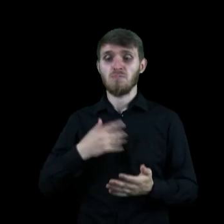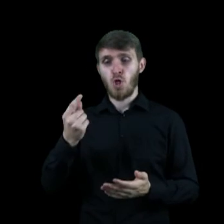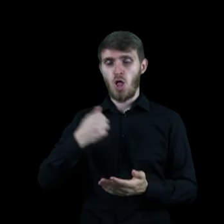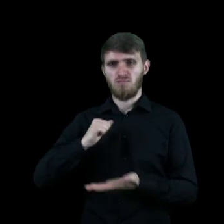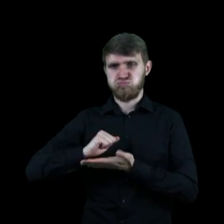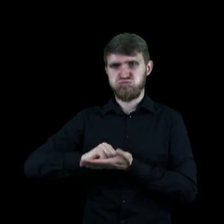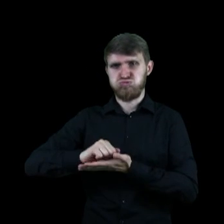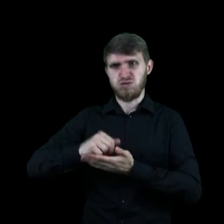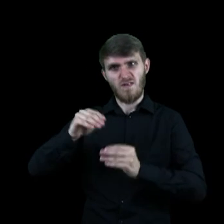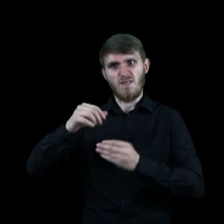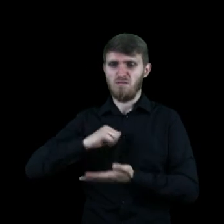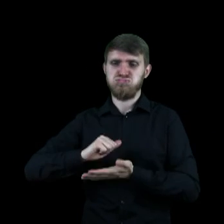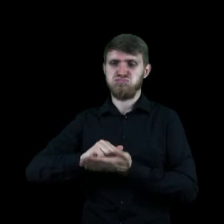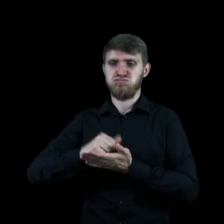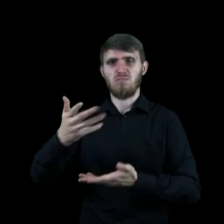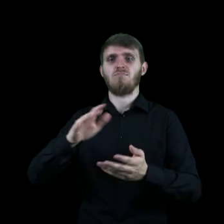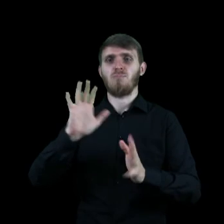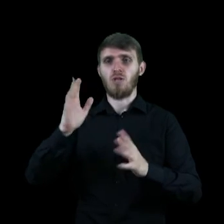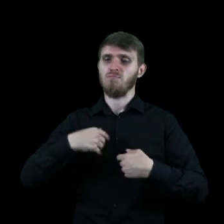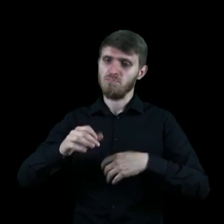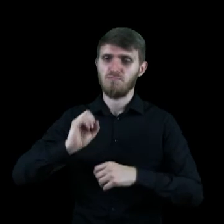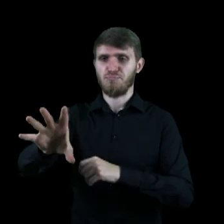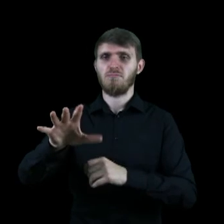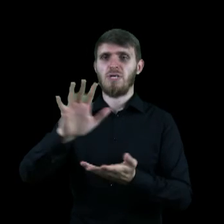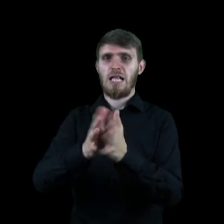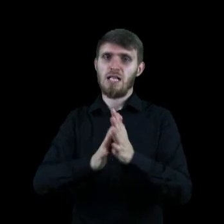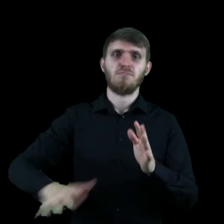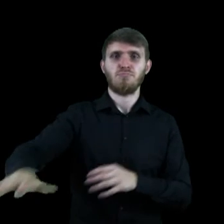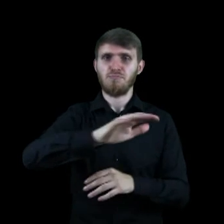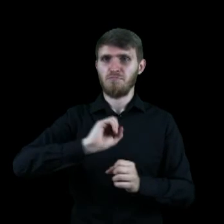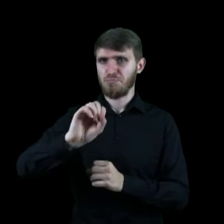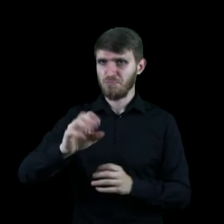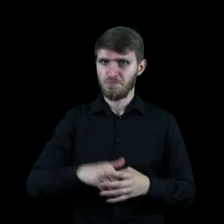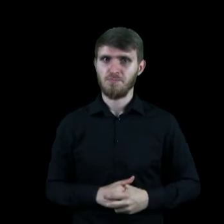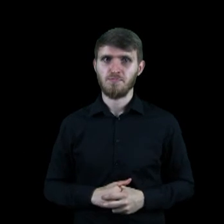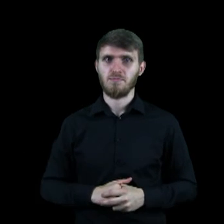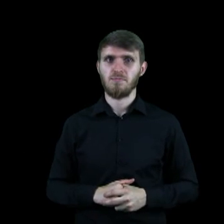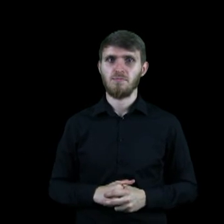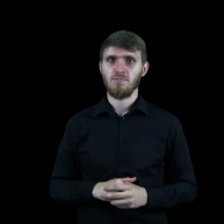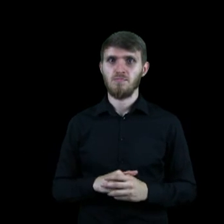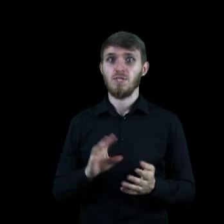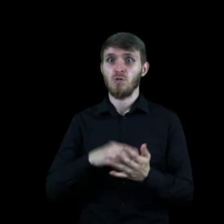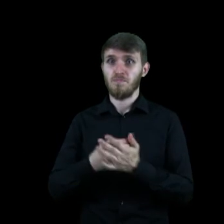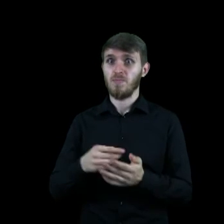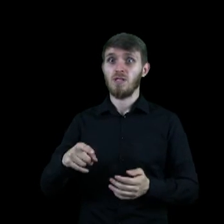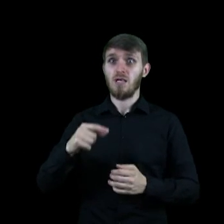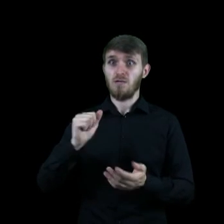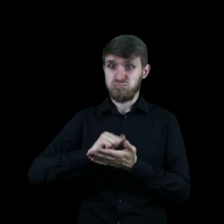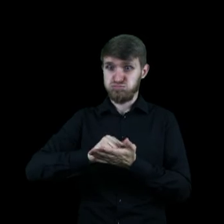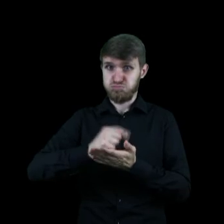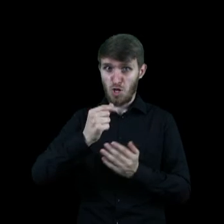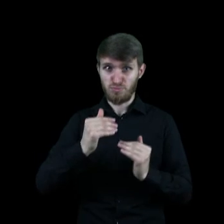wzrostem podaży pieniądza. Wzrost podaży pieniądza.